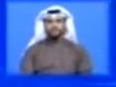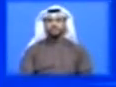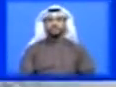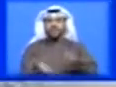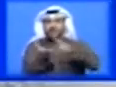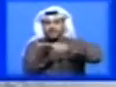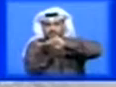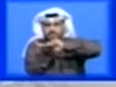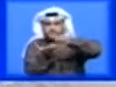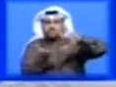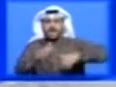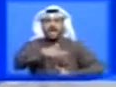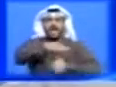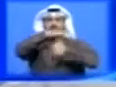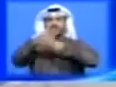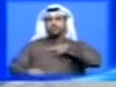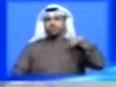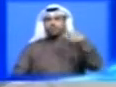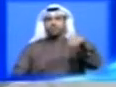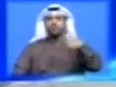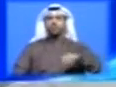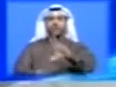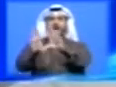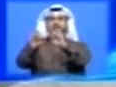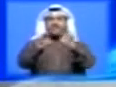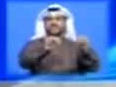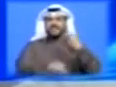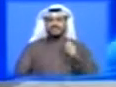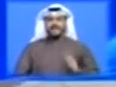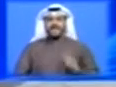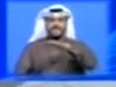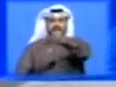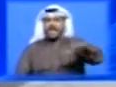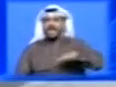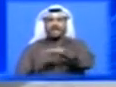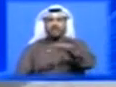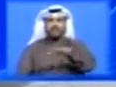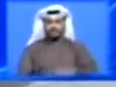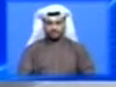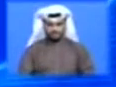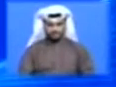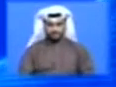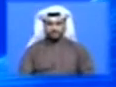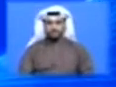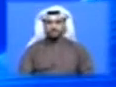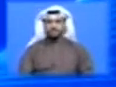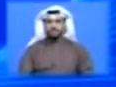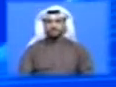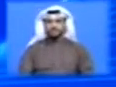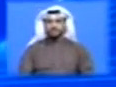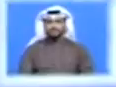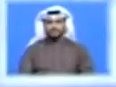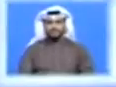كما بعث سمو الشيخ جابر مبارك الحمد الصباح رئيس مجلس الوزراء حفظه الله ببرقية تهنئة مماثلة.